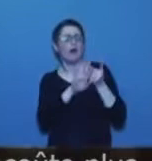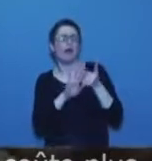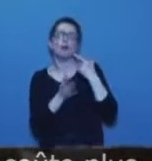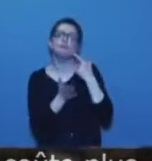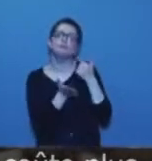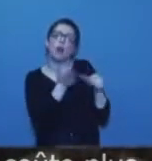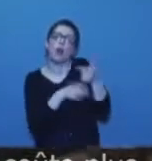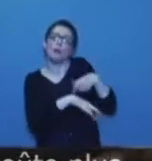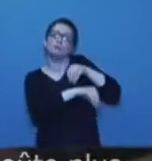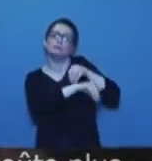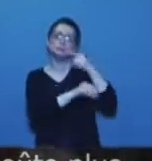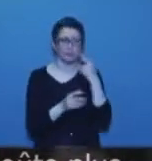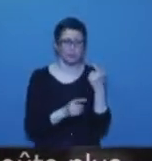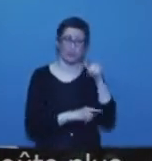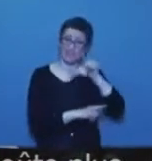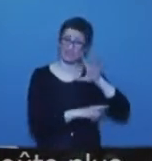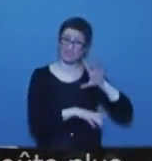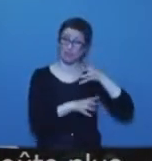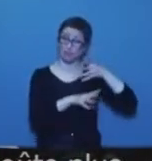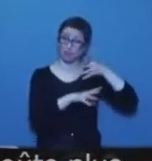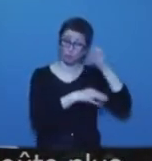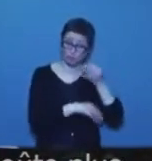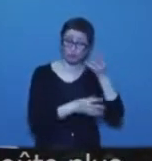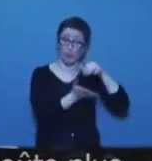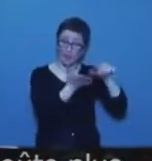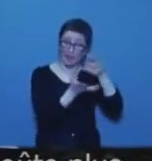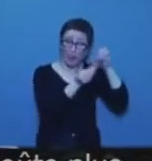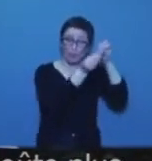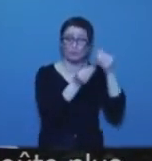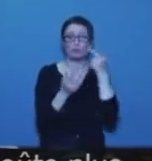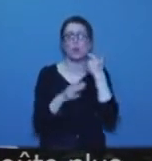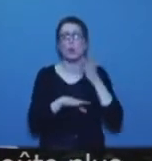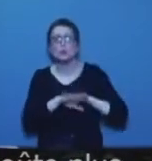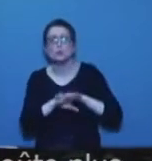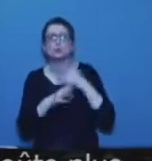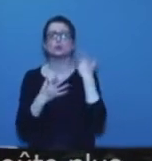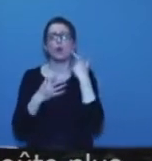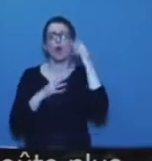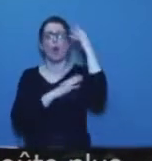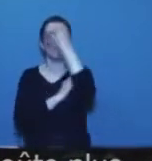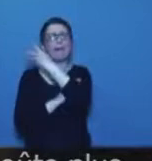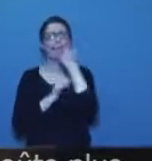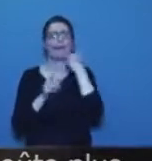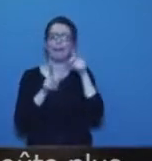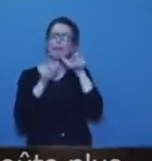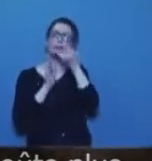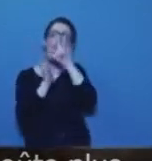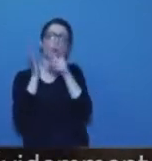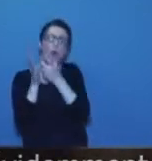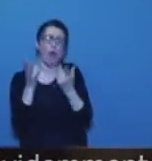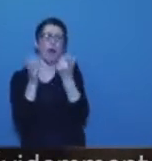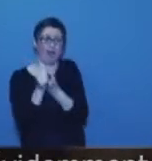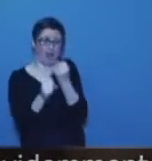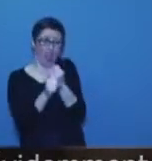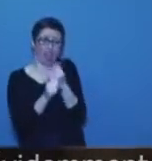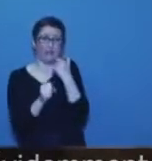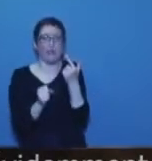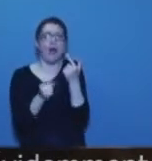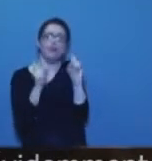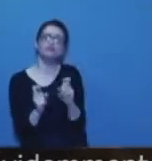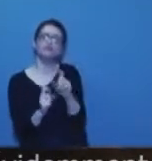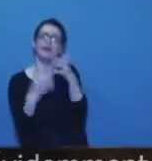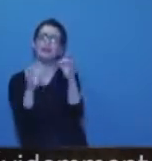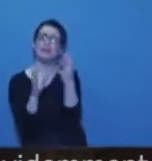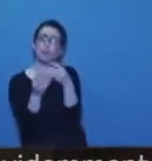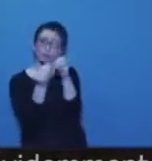Madame El Khomri est passée là-dessus, et ça peut être que 10%. Eh bien, mais imaginez-vous, oui, imaginez-vous